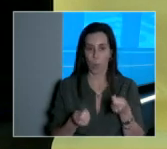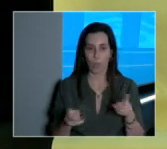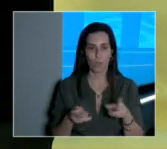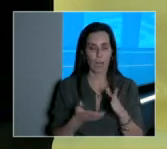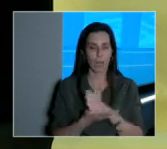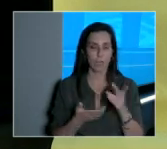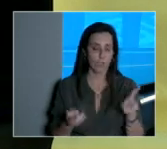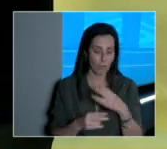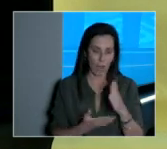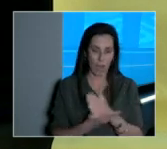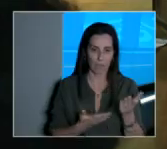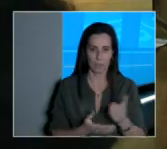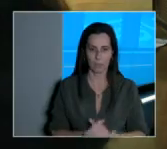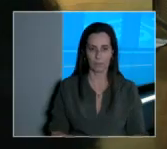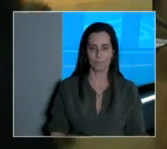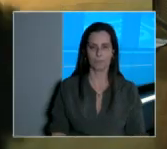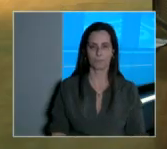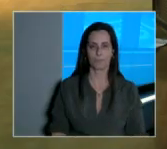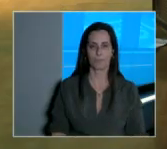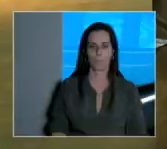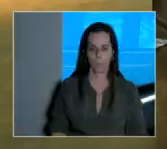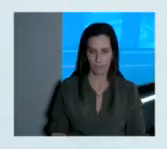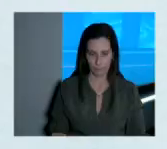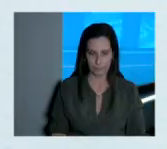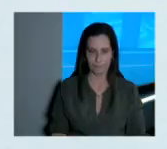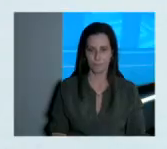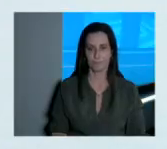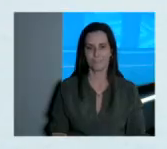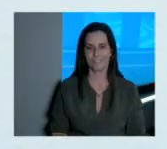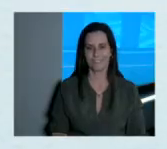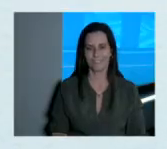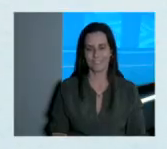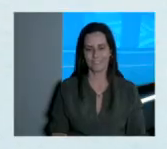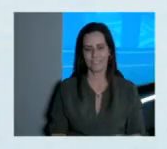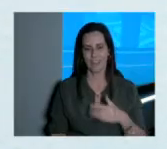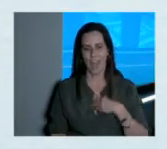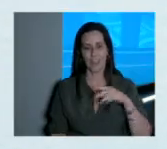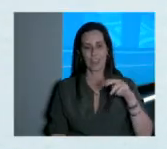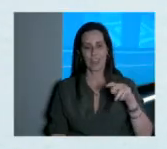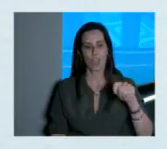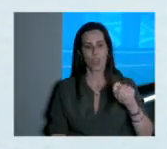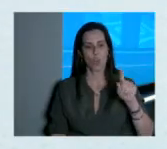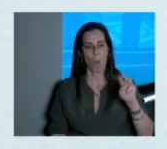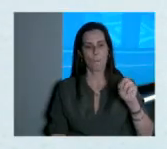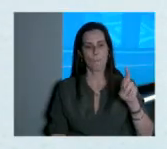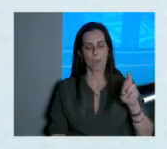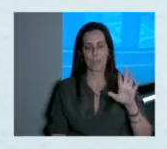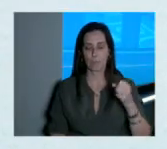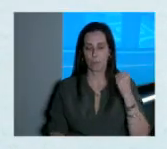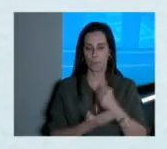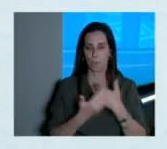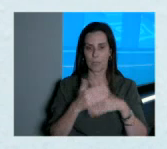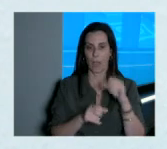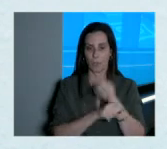אפשר לקבוע, אז אי אפשר לקבוע. טוב, תת אחת. אני תומר ויינר מתת אחת, והשאלה שלי, אם תאושר